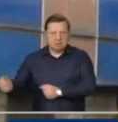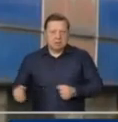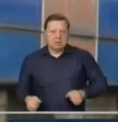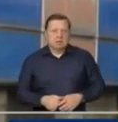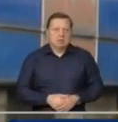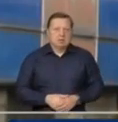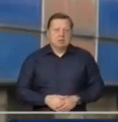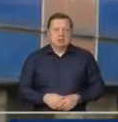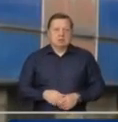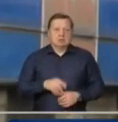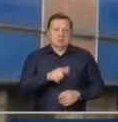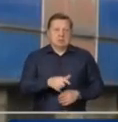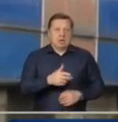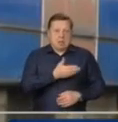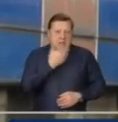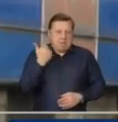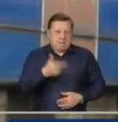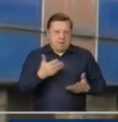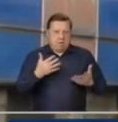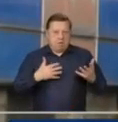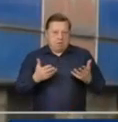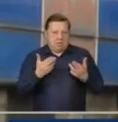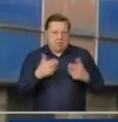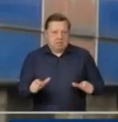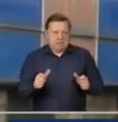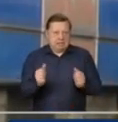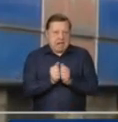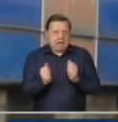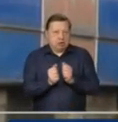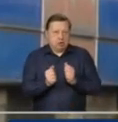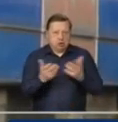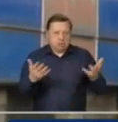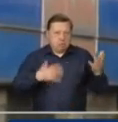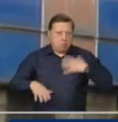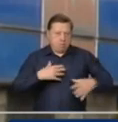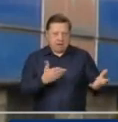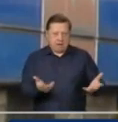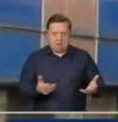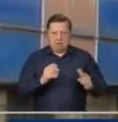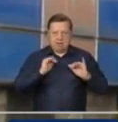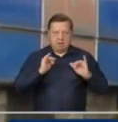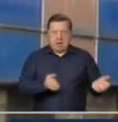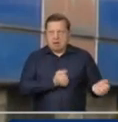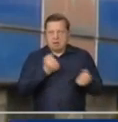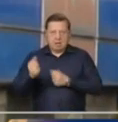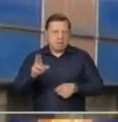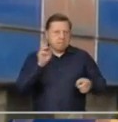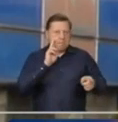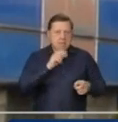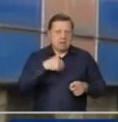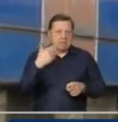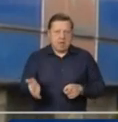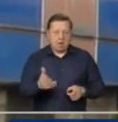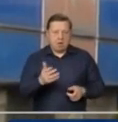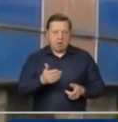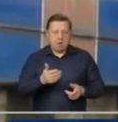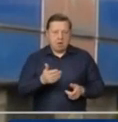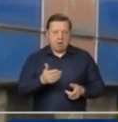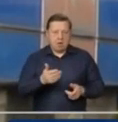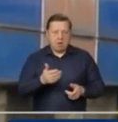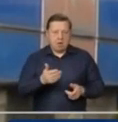ten maluch po prostu nie miał żadnych rzeczy, tak naprawdę zimowych, które pozwoliłyby na to, żeby go przewieźć. Mama dała mu tylko rzeczy takie letnie,